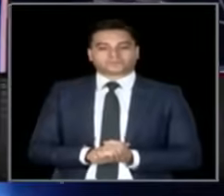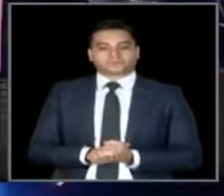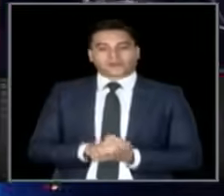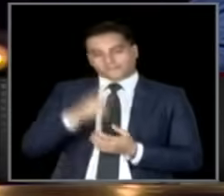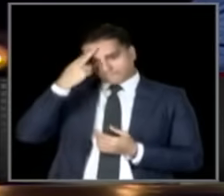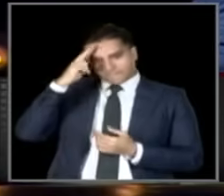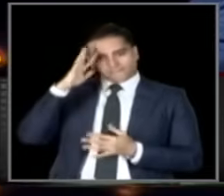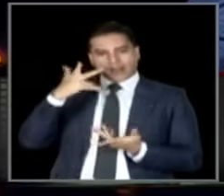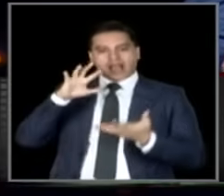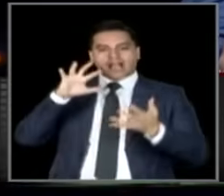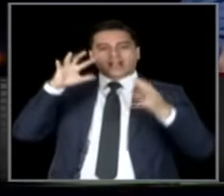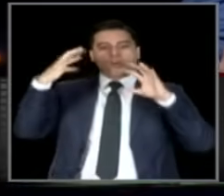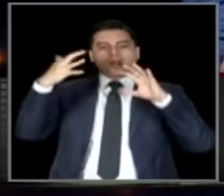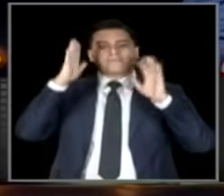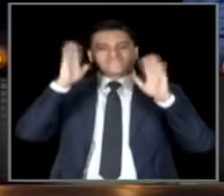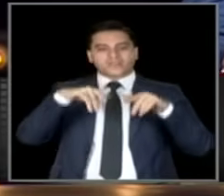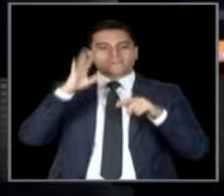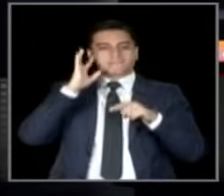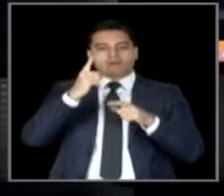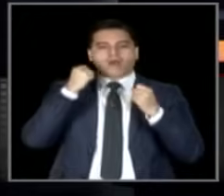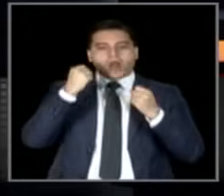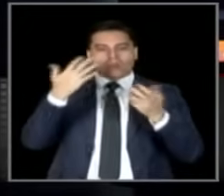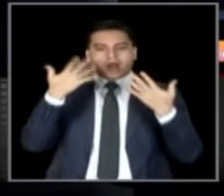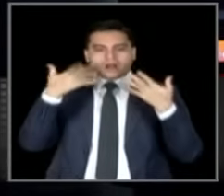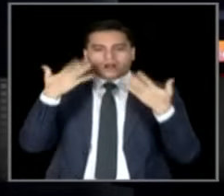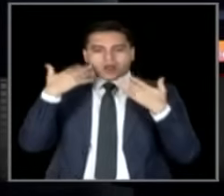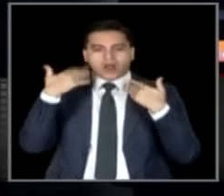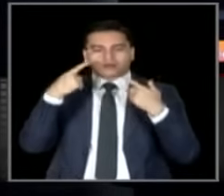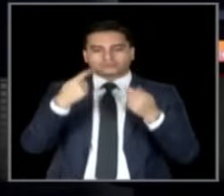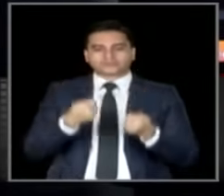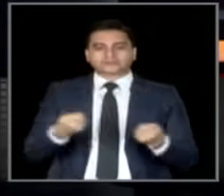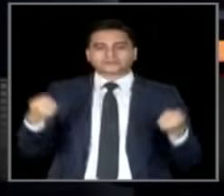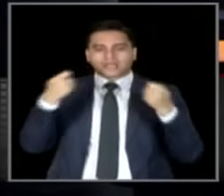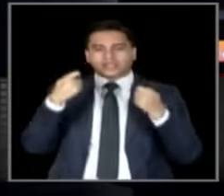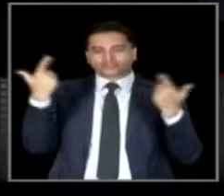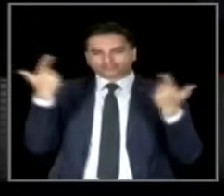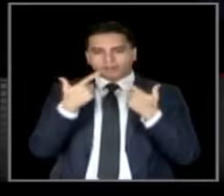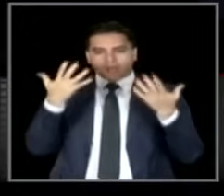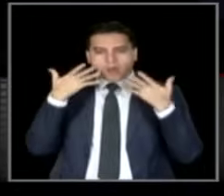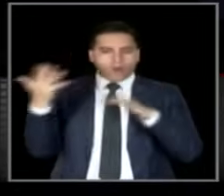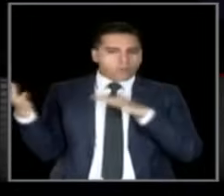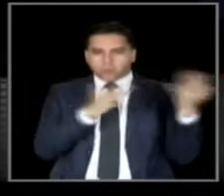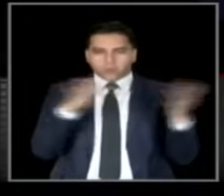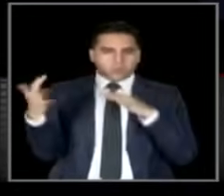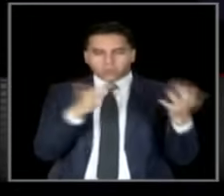ما هو الكوكب الذي يمتلك أقوى رياح في النظام الشمسي